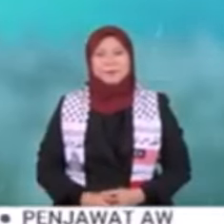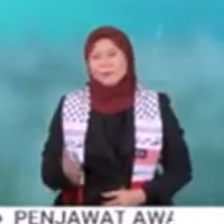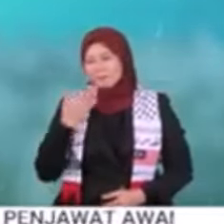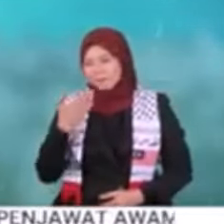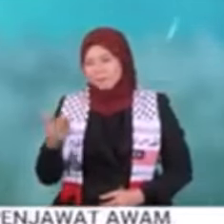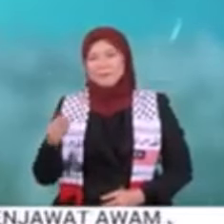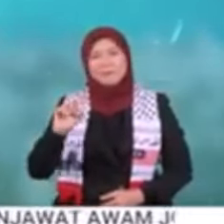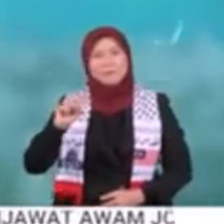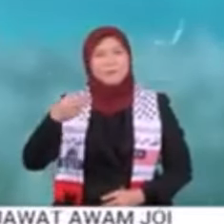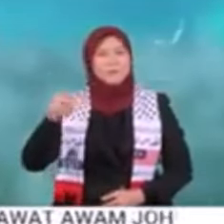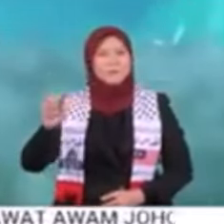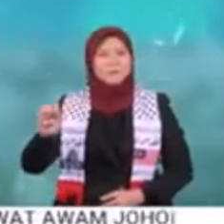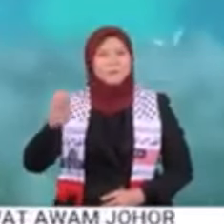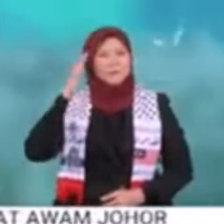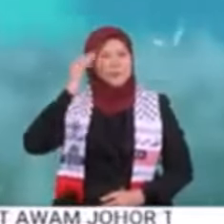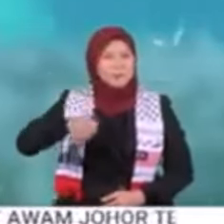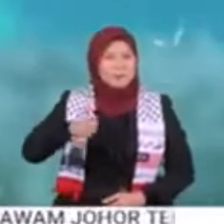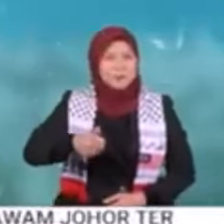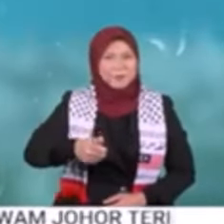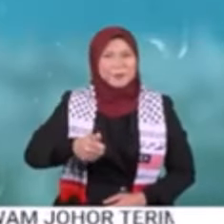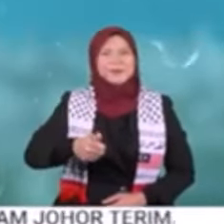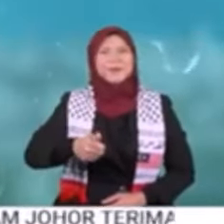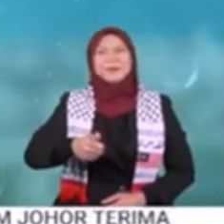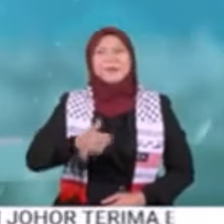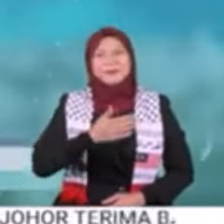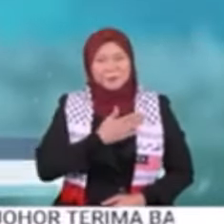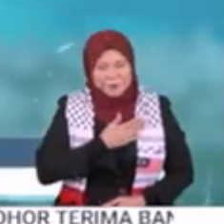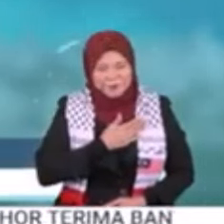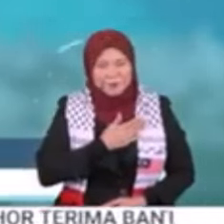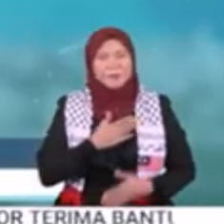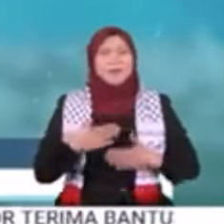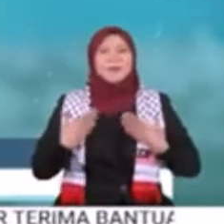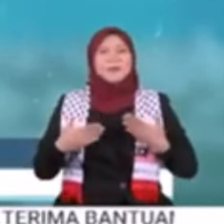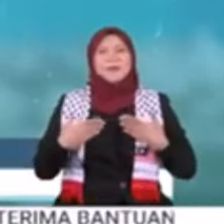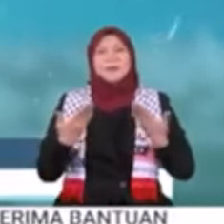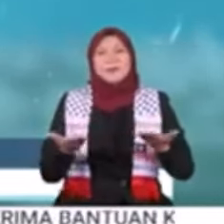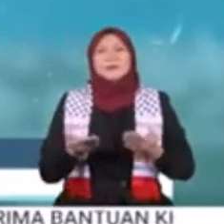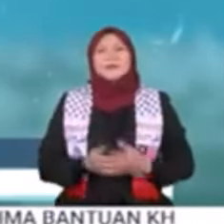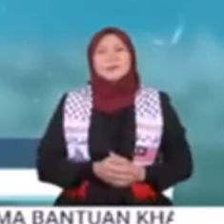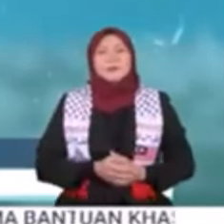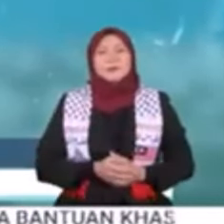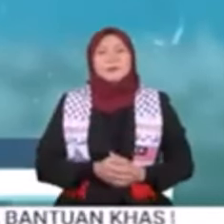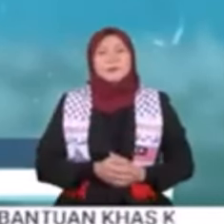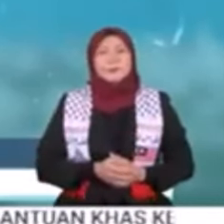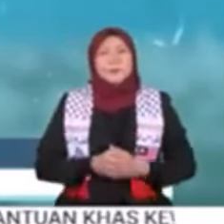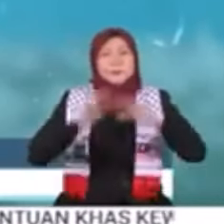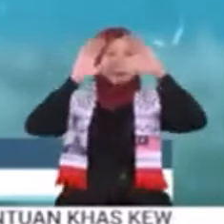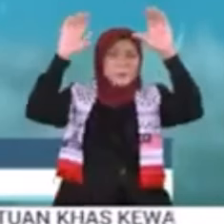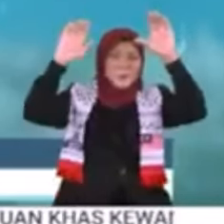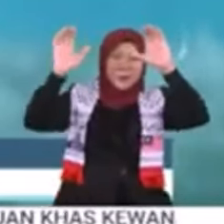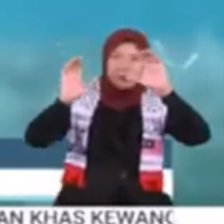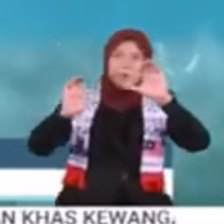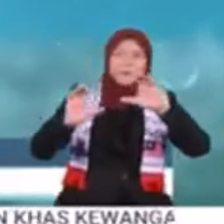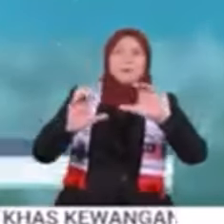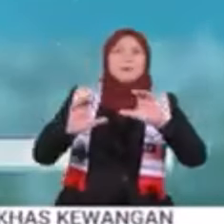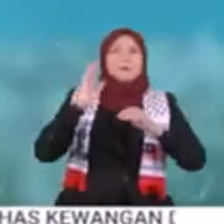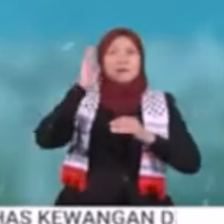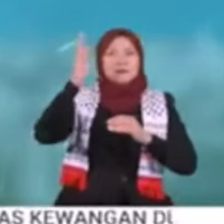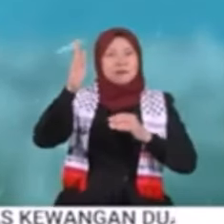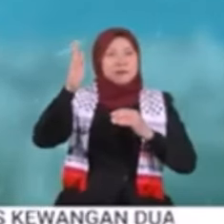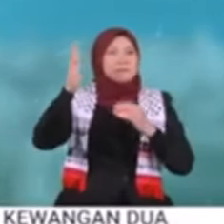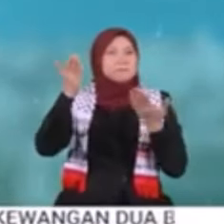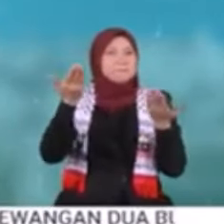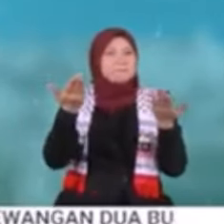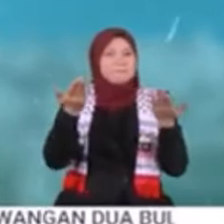Terima kasih Sahi di Angkasa Puri. Assalamualaikum dan salam sejahtera. Berdasarkan model-model cuaca, akan berlakunya